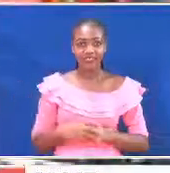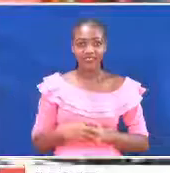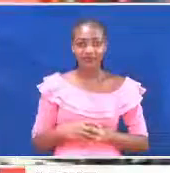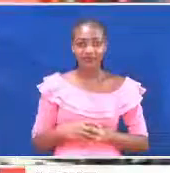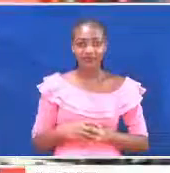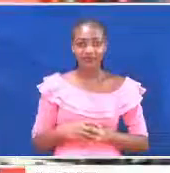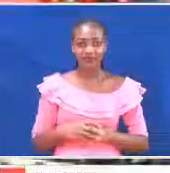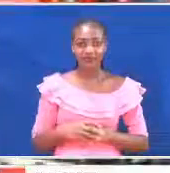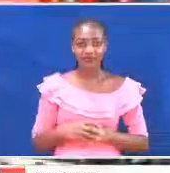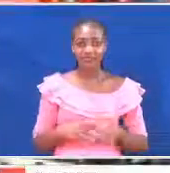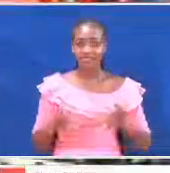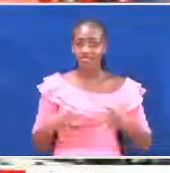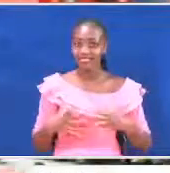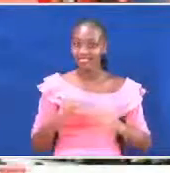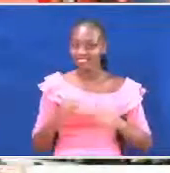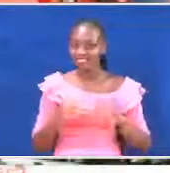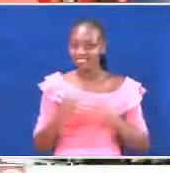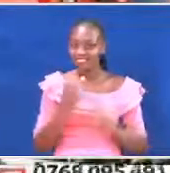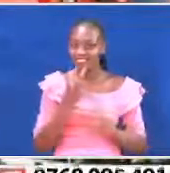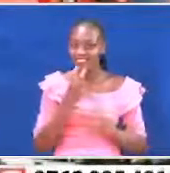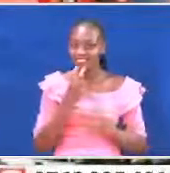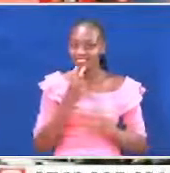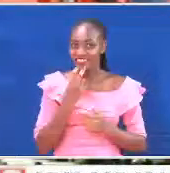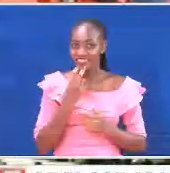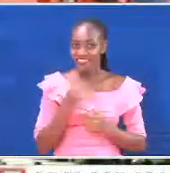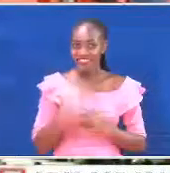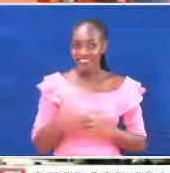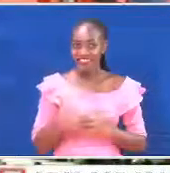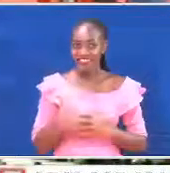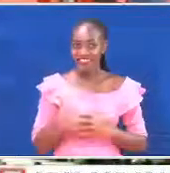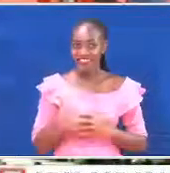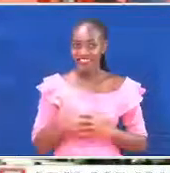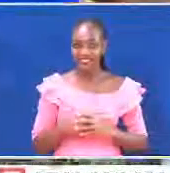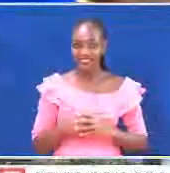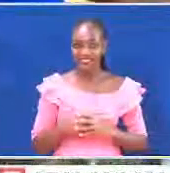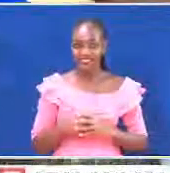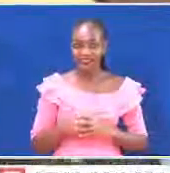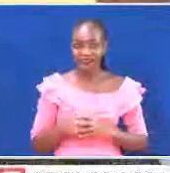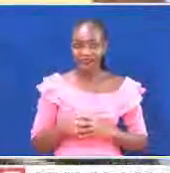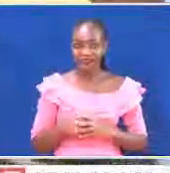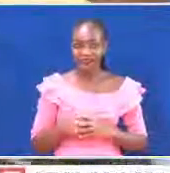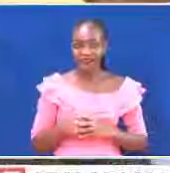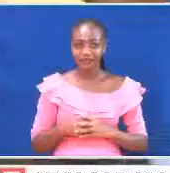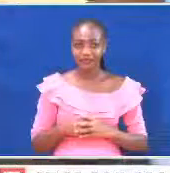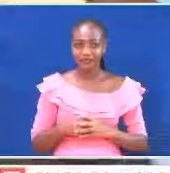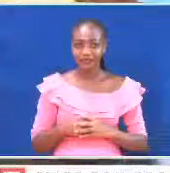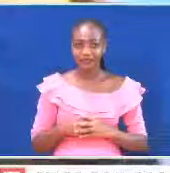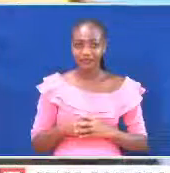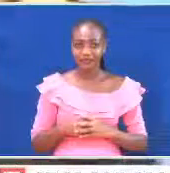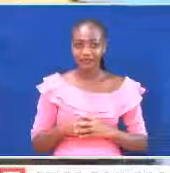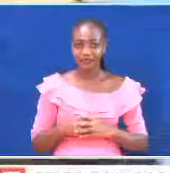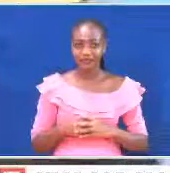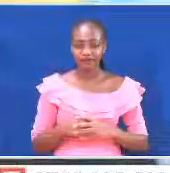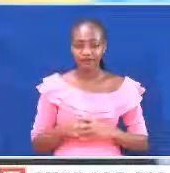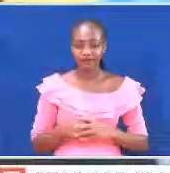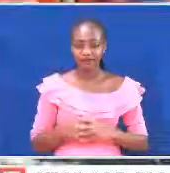Na ndugu yangu hapa, Deputy President, akikubali atakuwa best